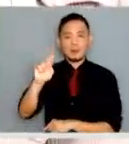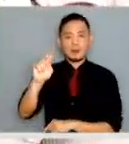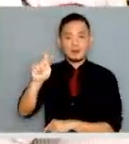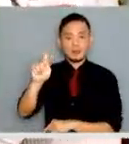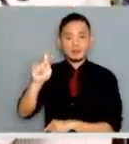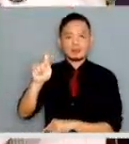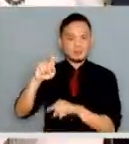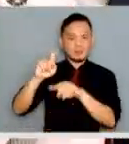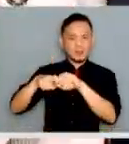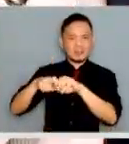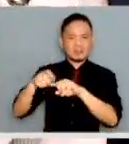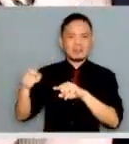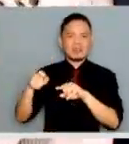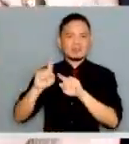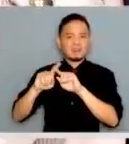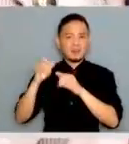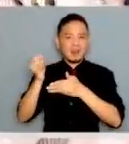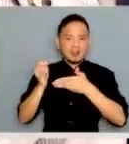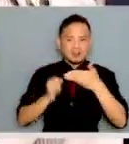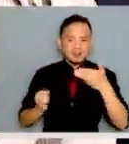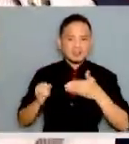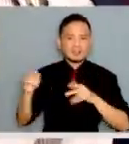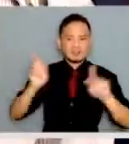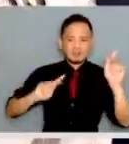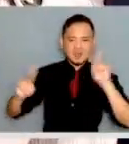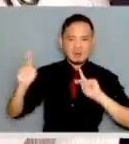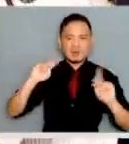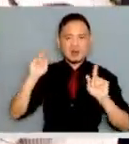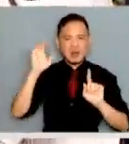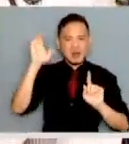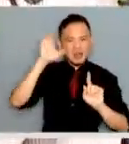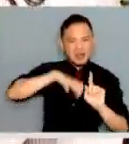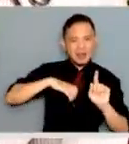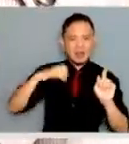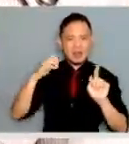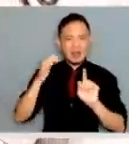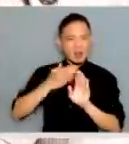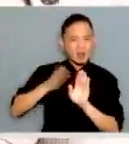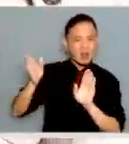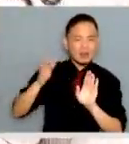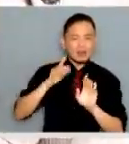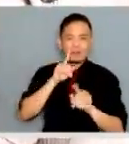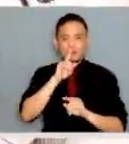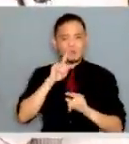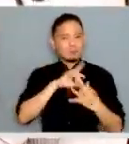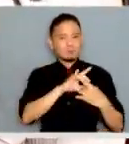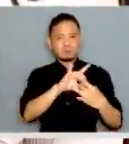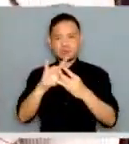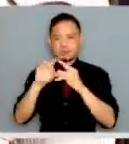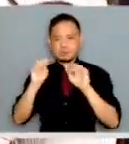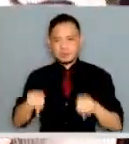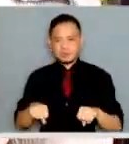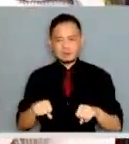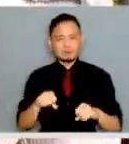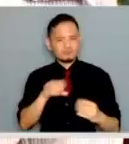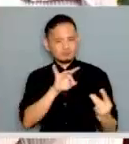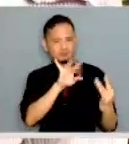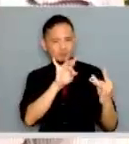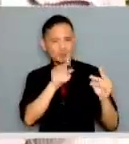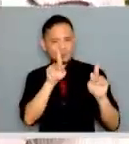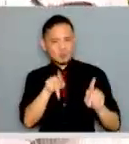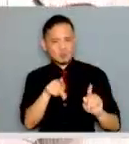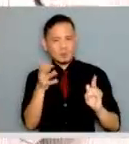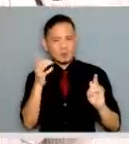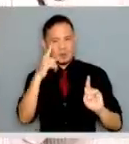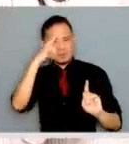some artists, some misfits. Very relatable sa anybody, everybody we know, we all know somebody who wants something, who